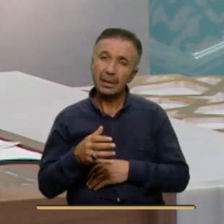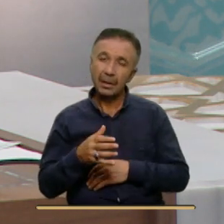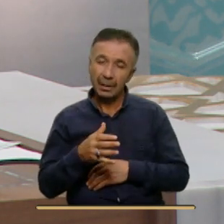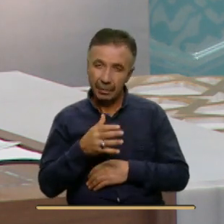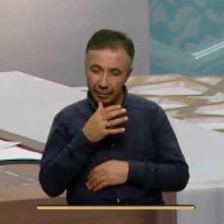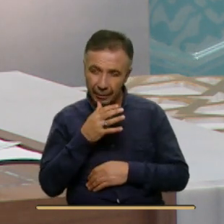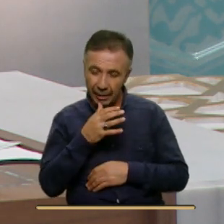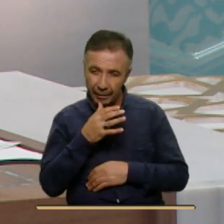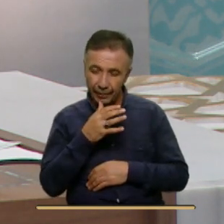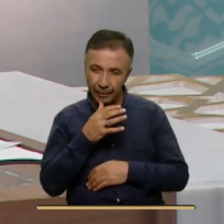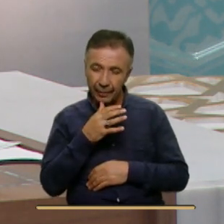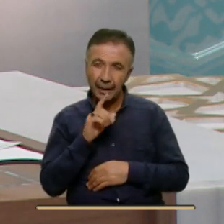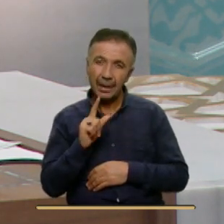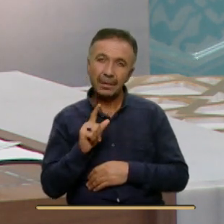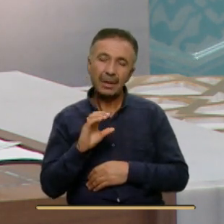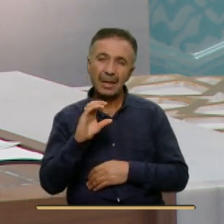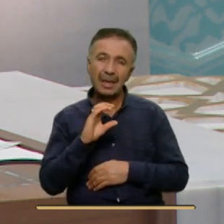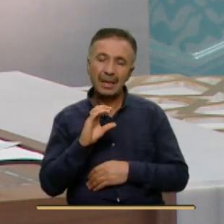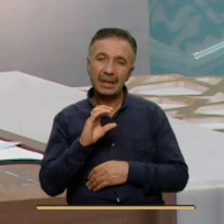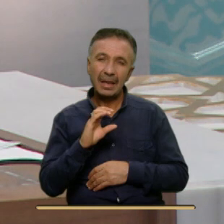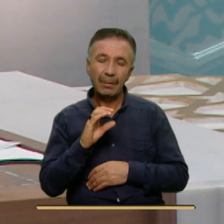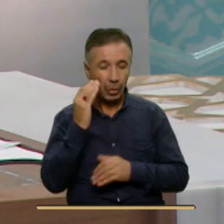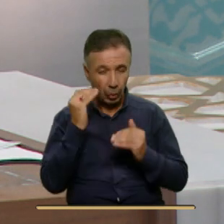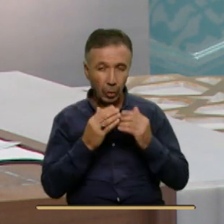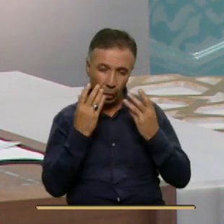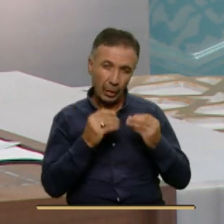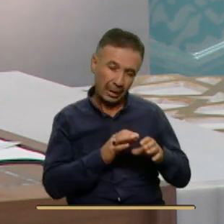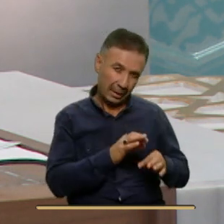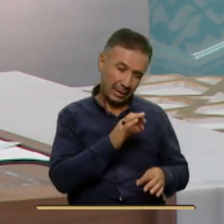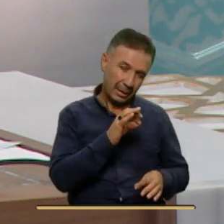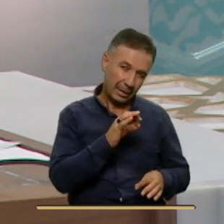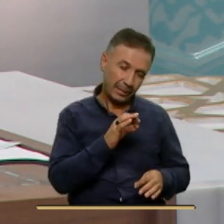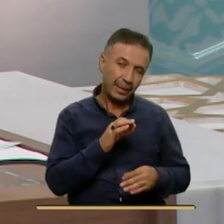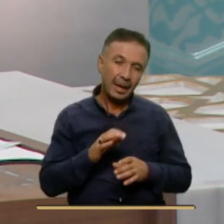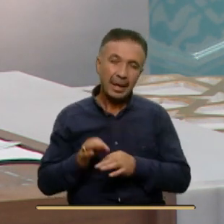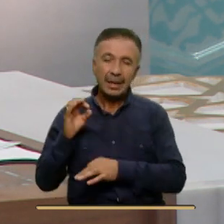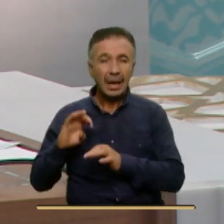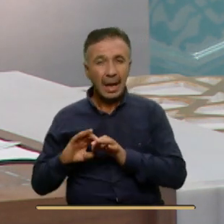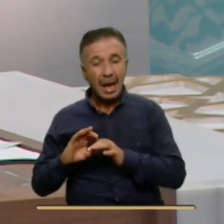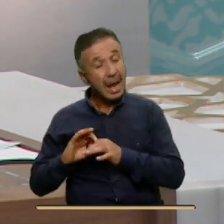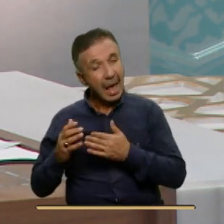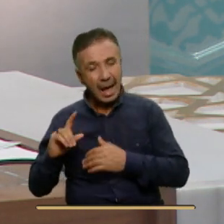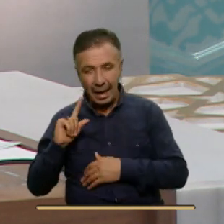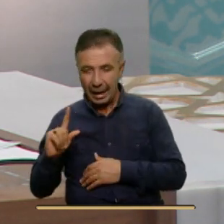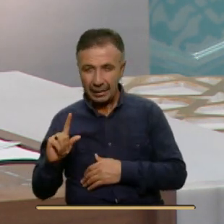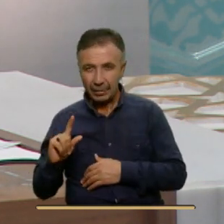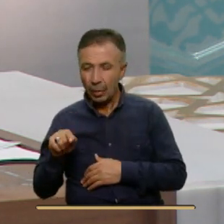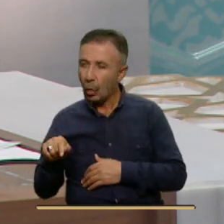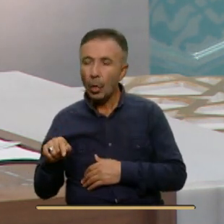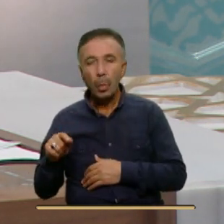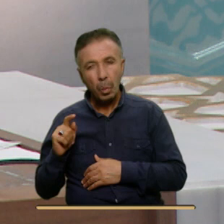ki İslami olan insanidir. Ve insana ne lazım ise o